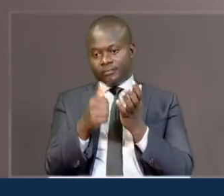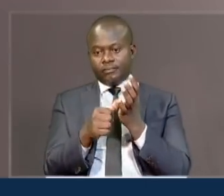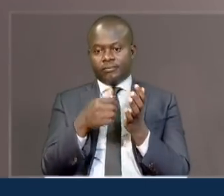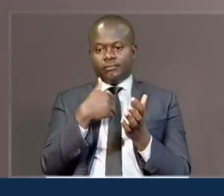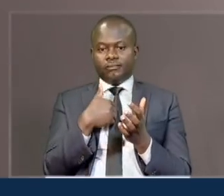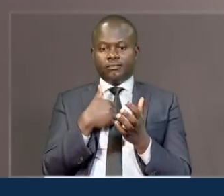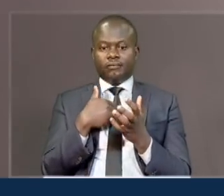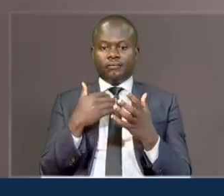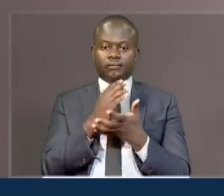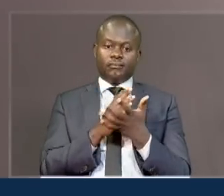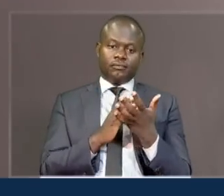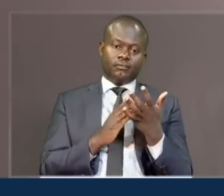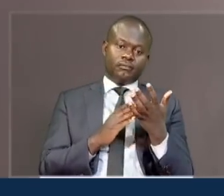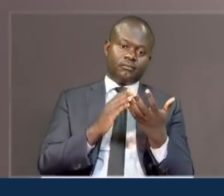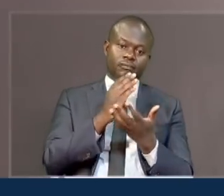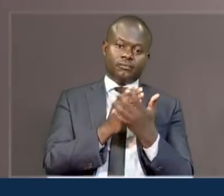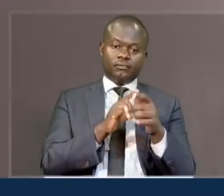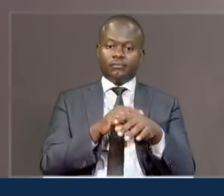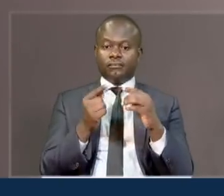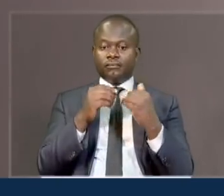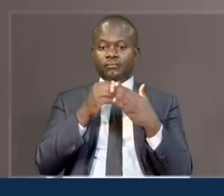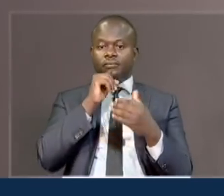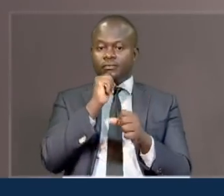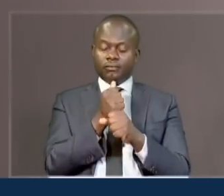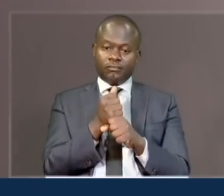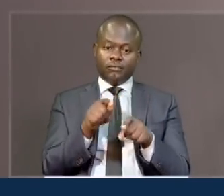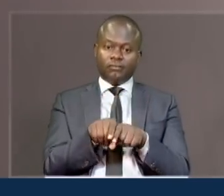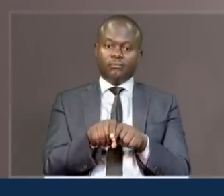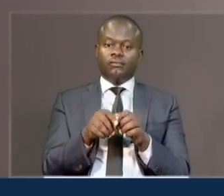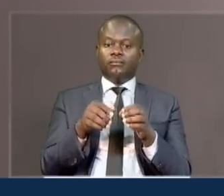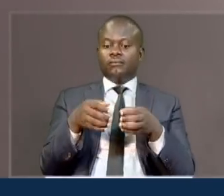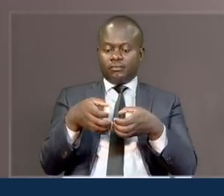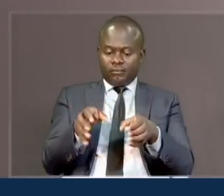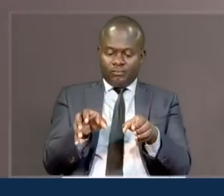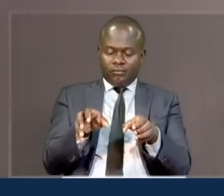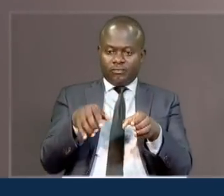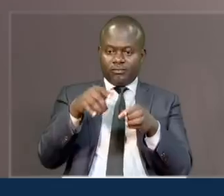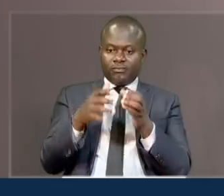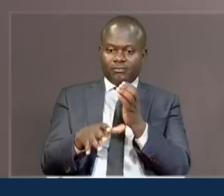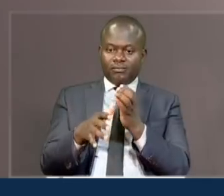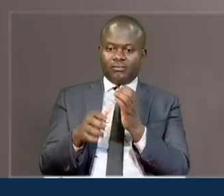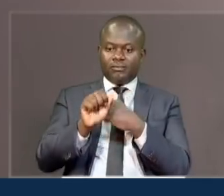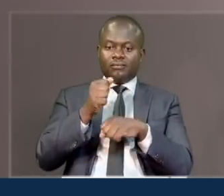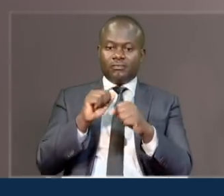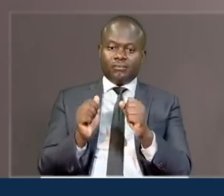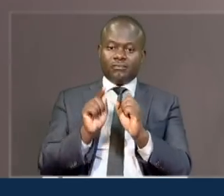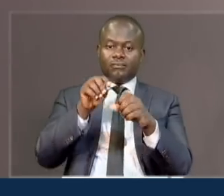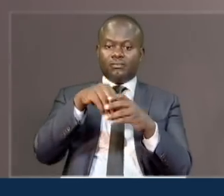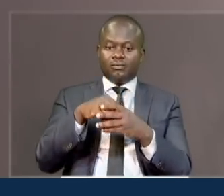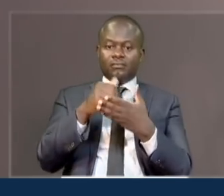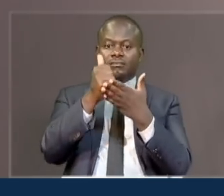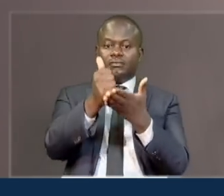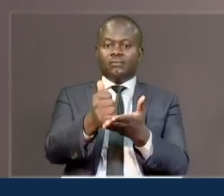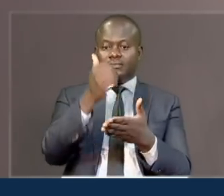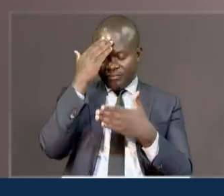bafite by'ingingo zimwe na zimwe zidakora nkaho kwitumira ntaho bafite ubu rero nicyo gikorwa musanze tugiye kujyamo cyo